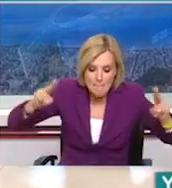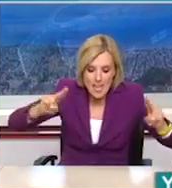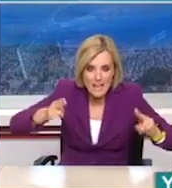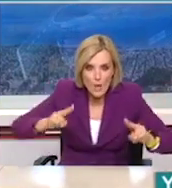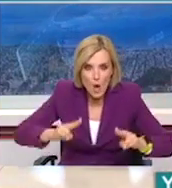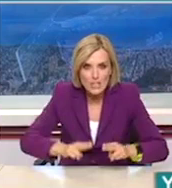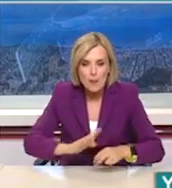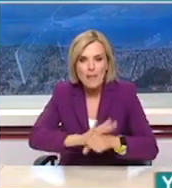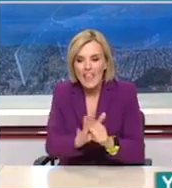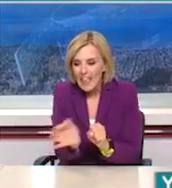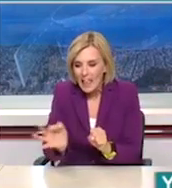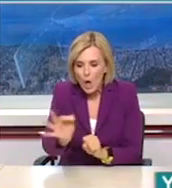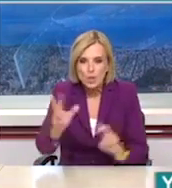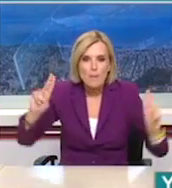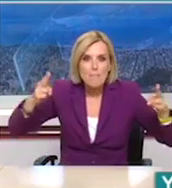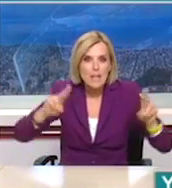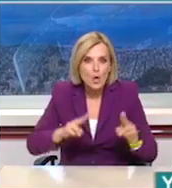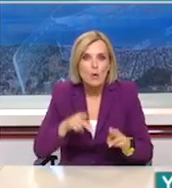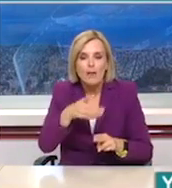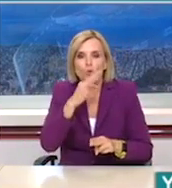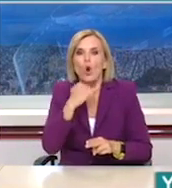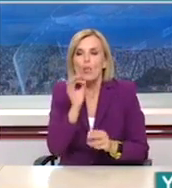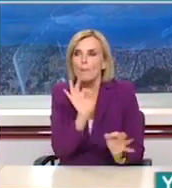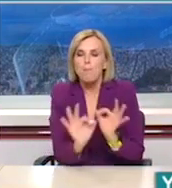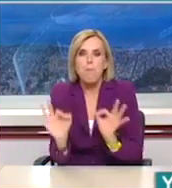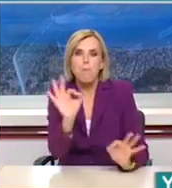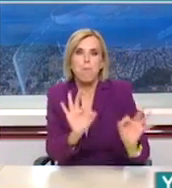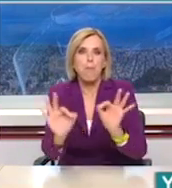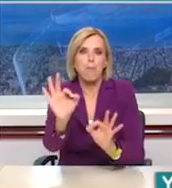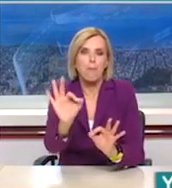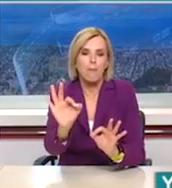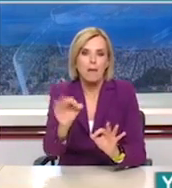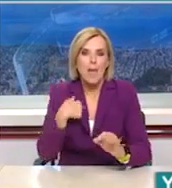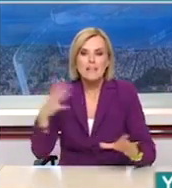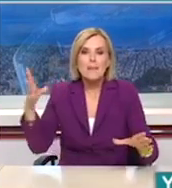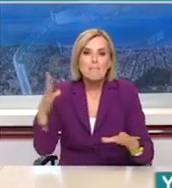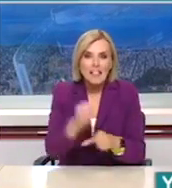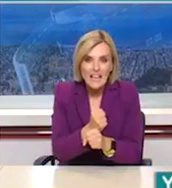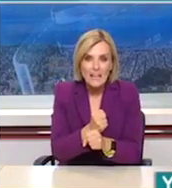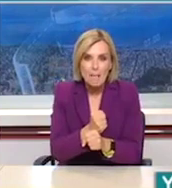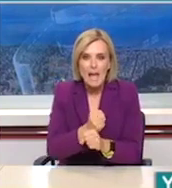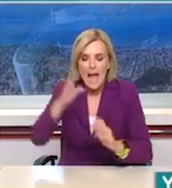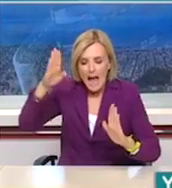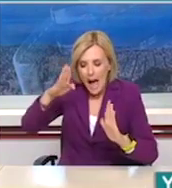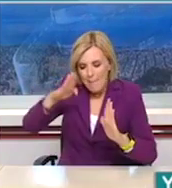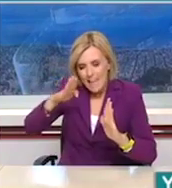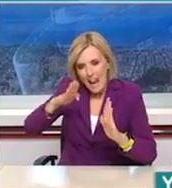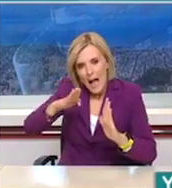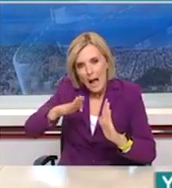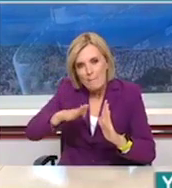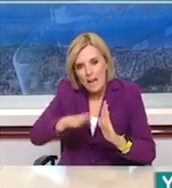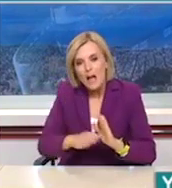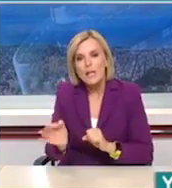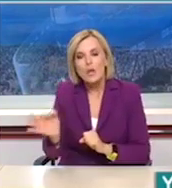ο ιός, είχε κατέβει σε πάρα πολύ χαμηλά επίπεδα. Αυτή ήταν η επιτυχία όλων μας. Αυτή ήταν η επιτυχία του κινήματος.